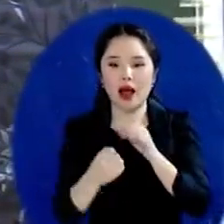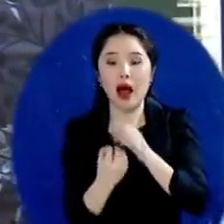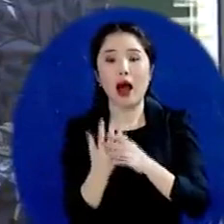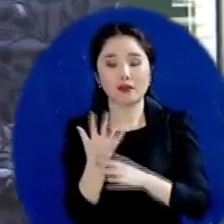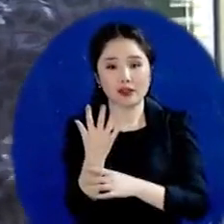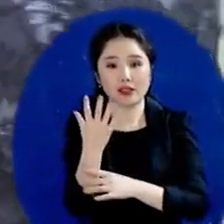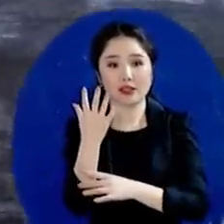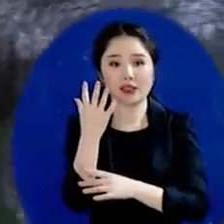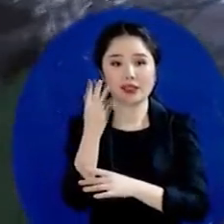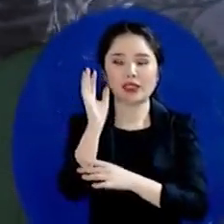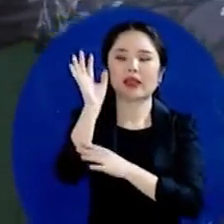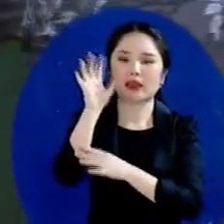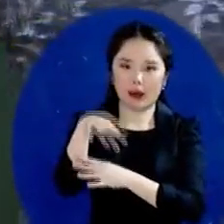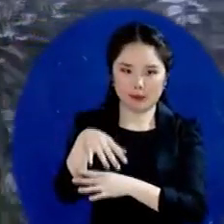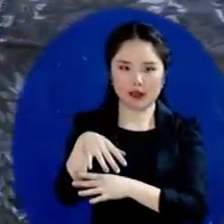хавар,